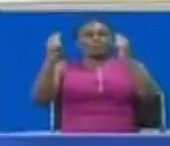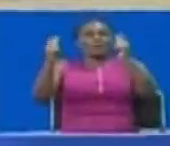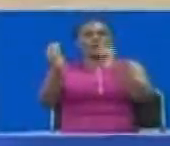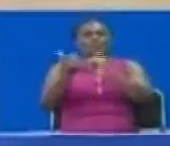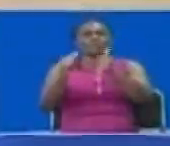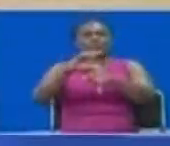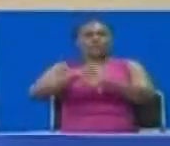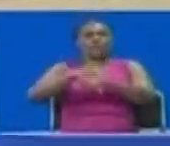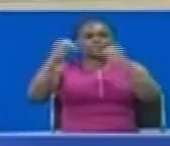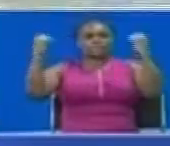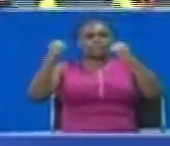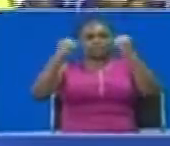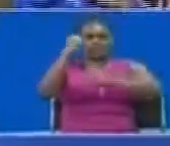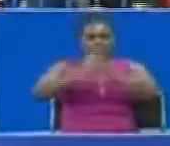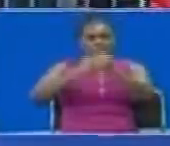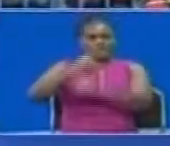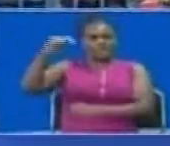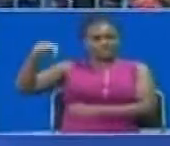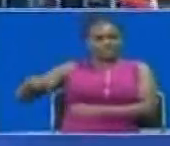ili kutoa ubingwa mwaka huu.